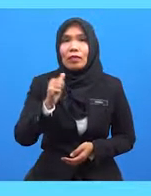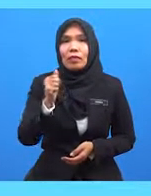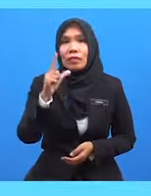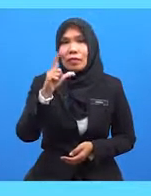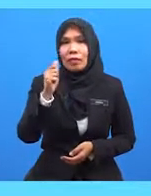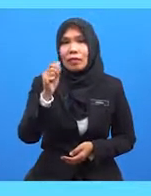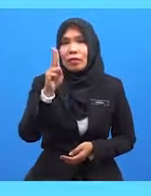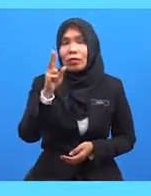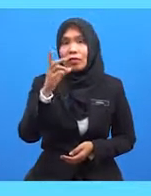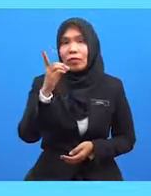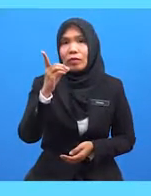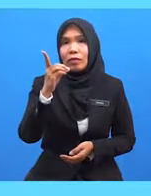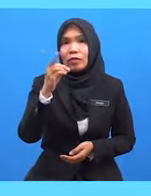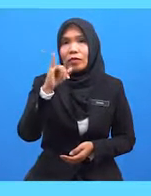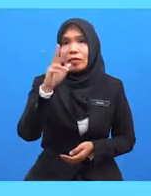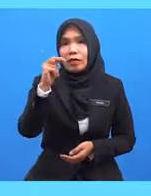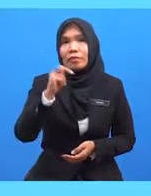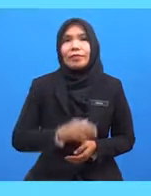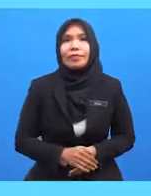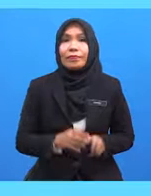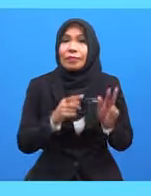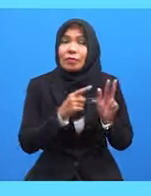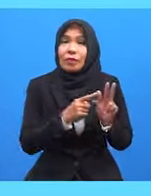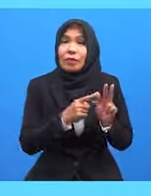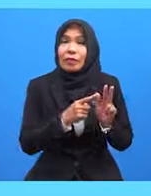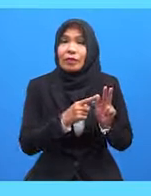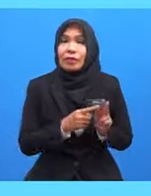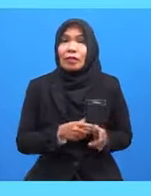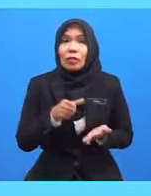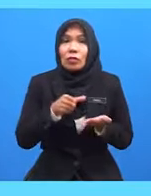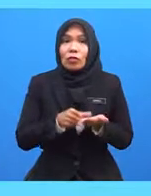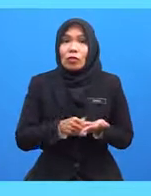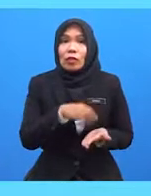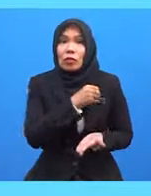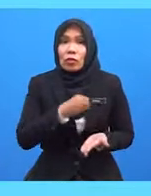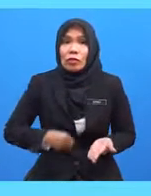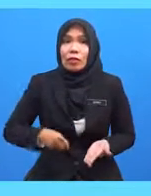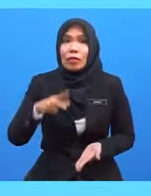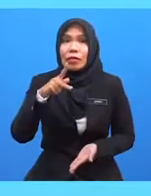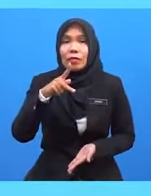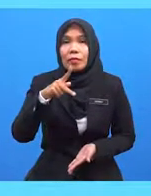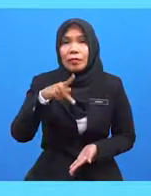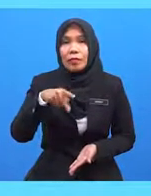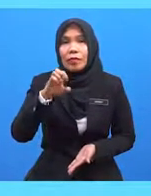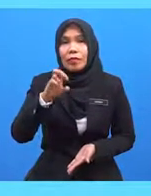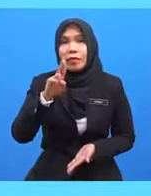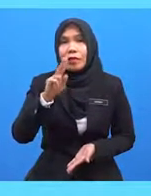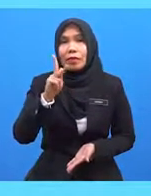Berdaulat Aceh dalam tulisan Jawi kepada Raja Inggeris King James I